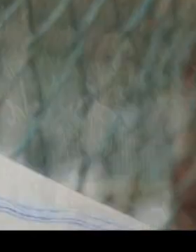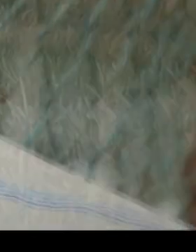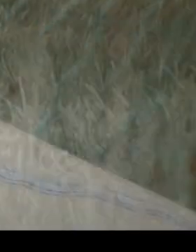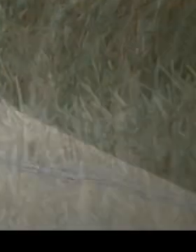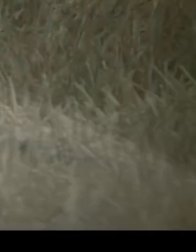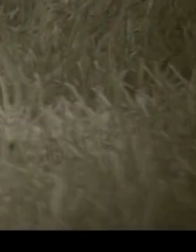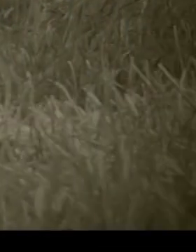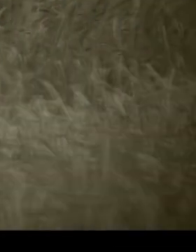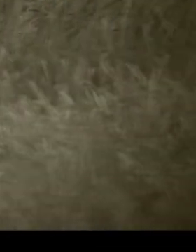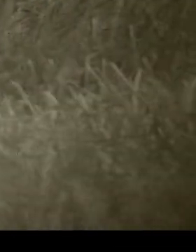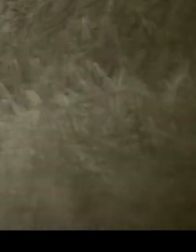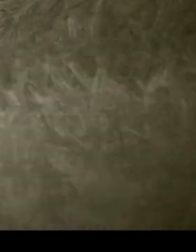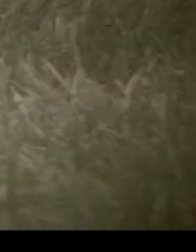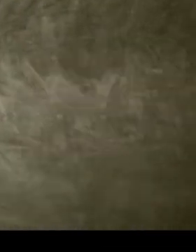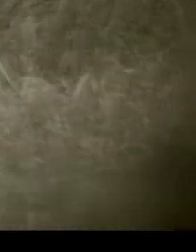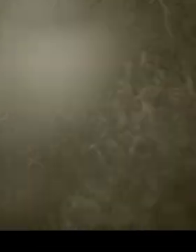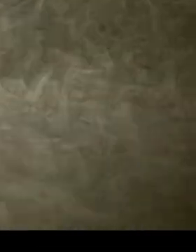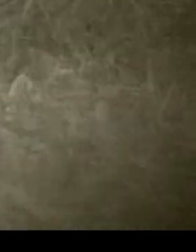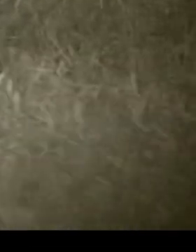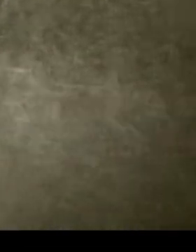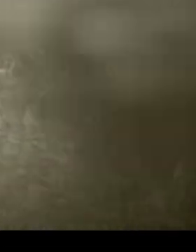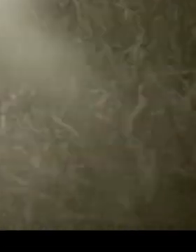sende.